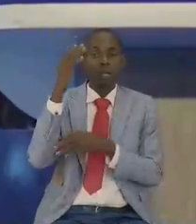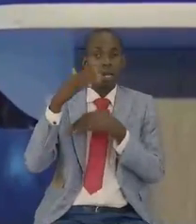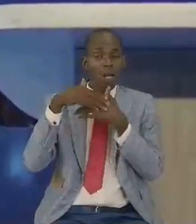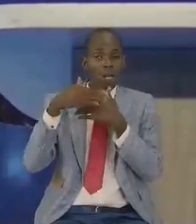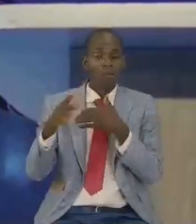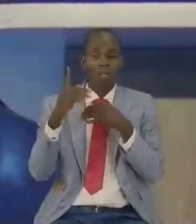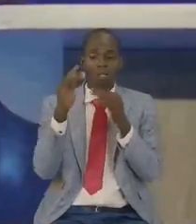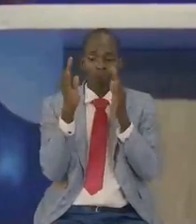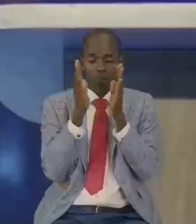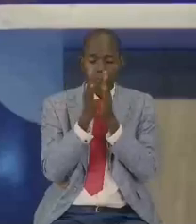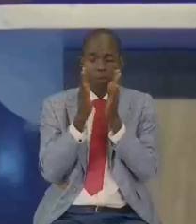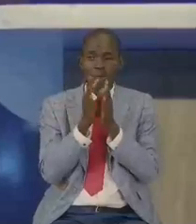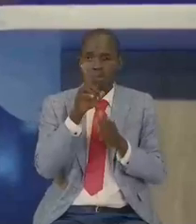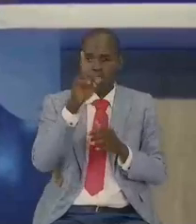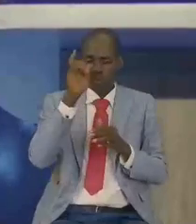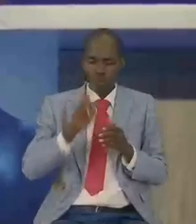la prière,